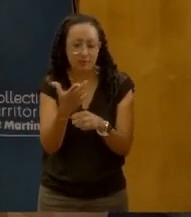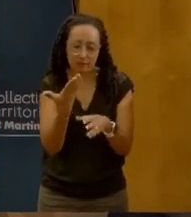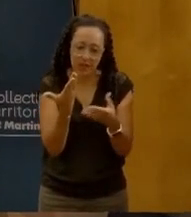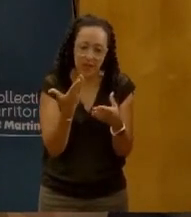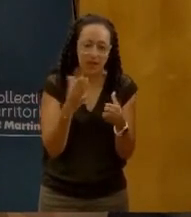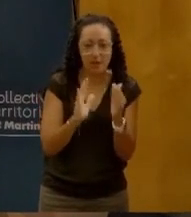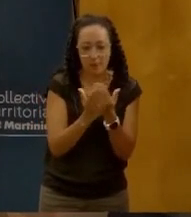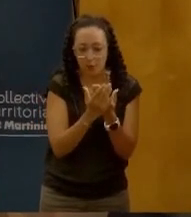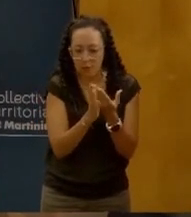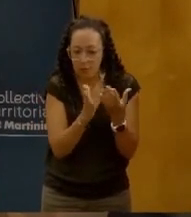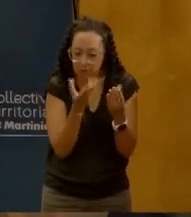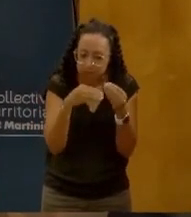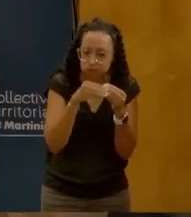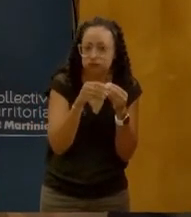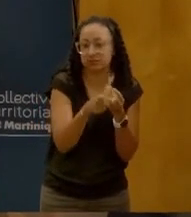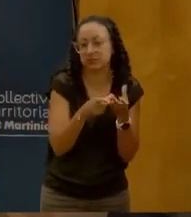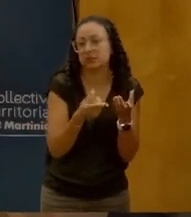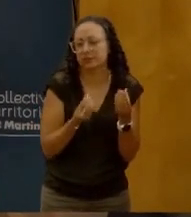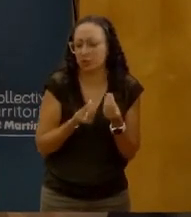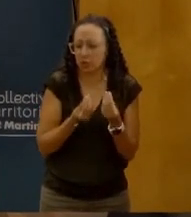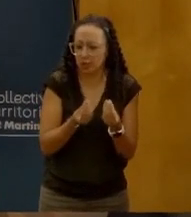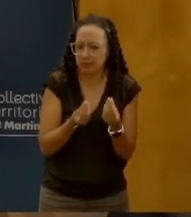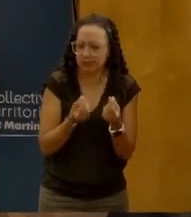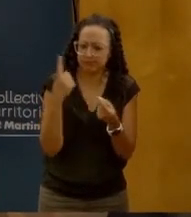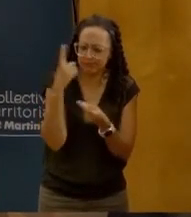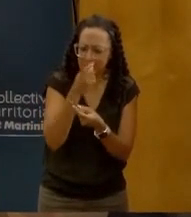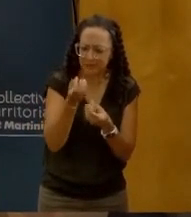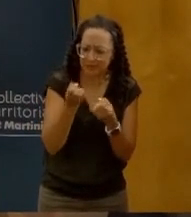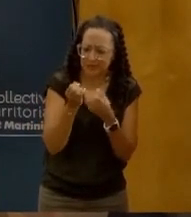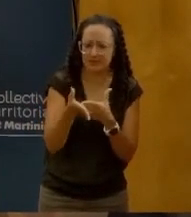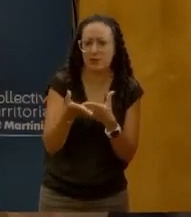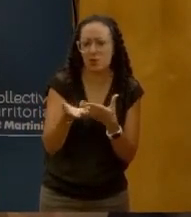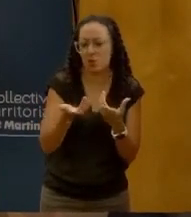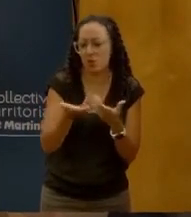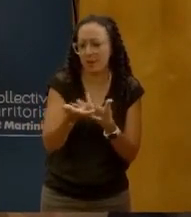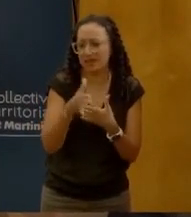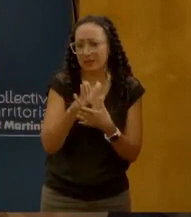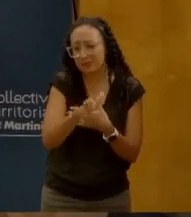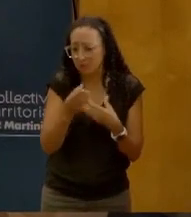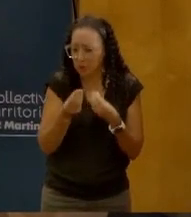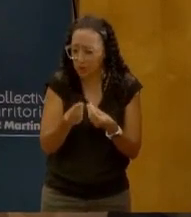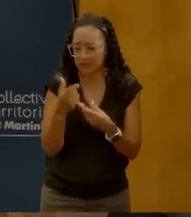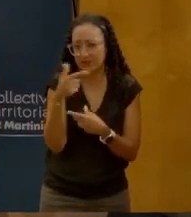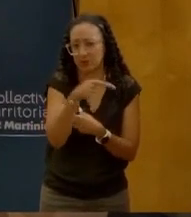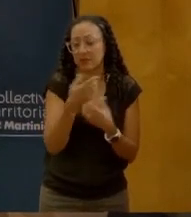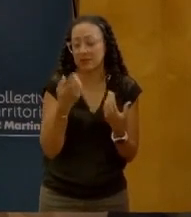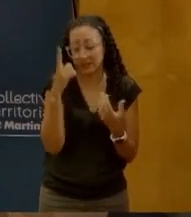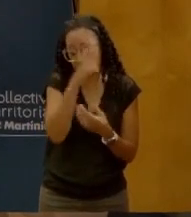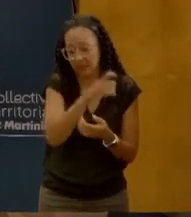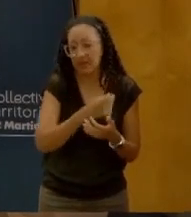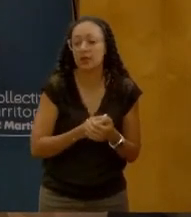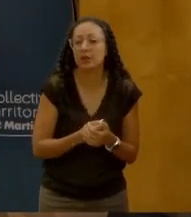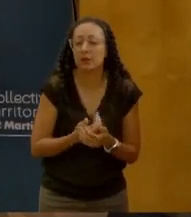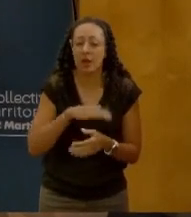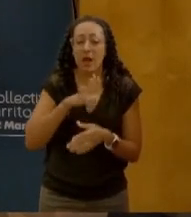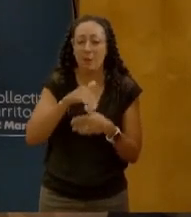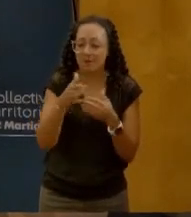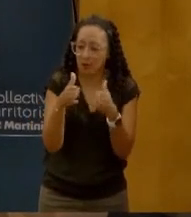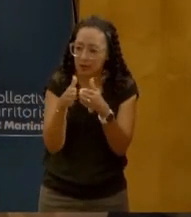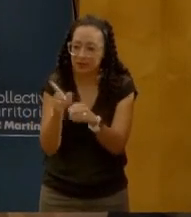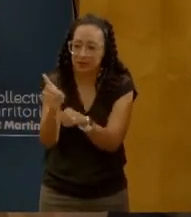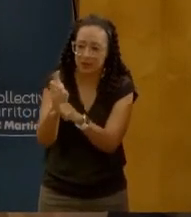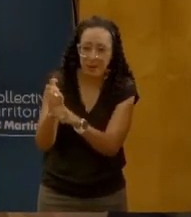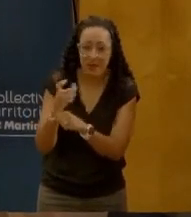ça. Vous mettez en difficulté le cyclisme martiniquais. Parce que là, ils auront effectivement à aller faire des prêts. Ils sont